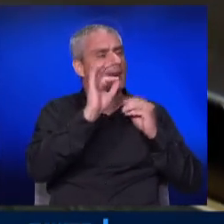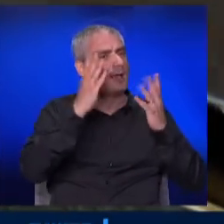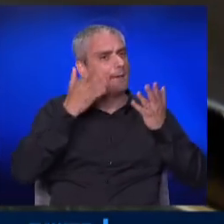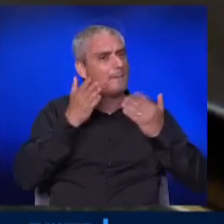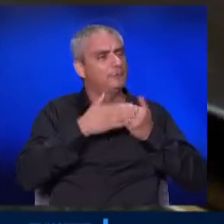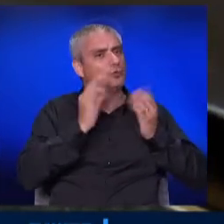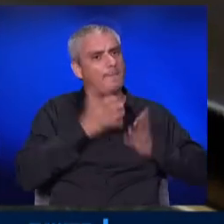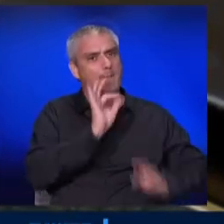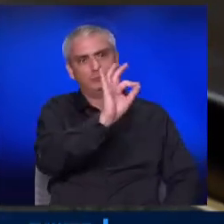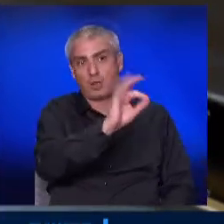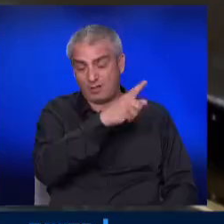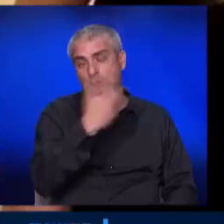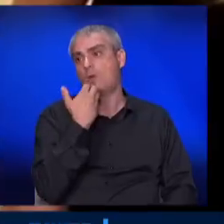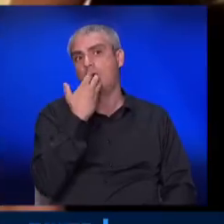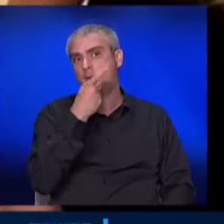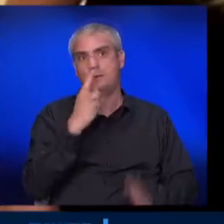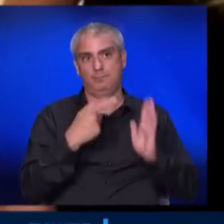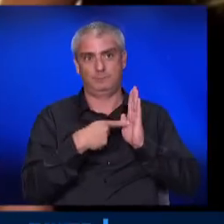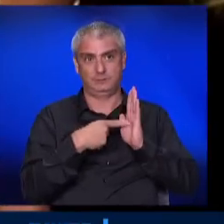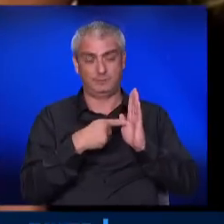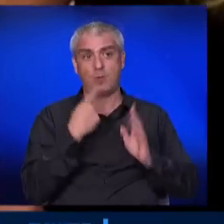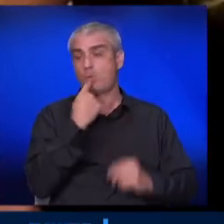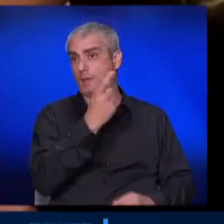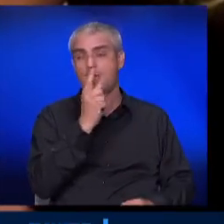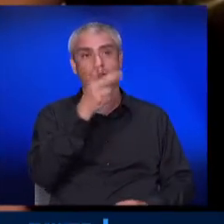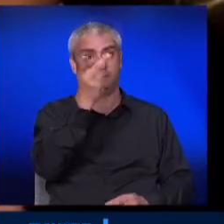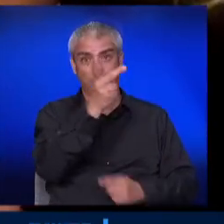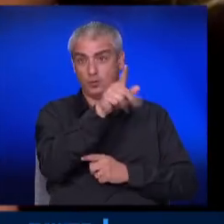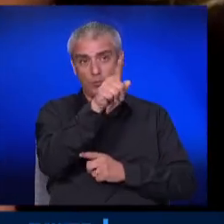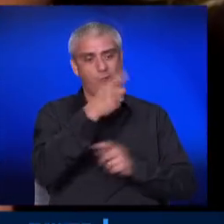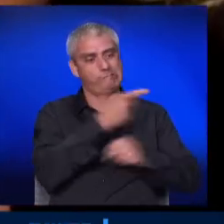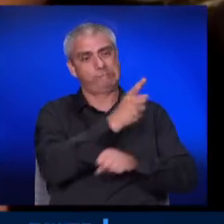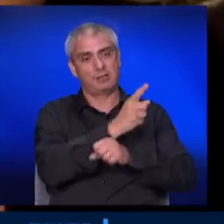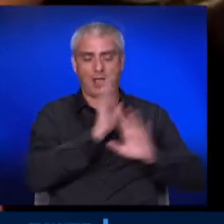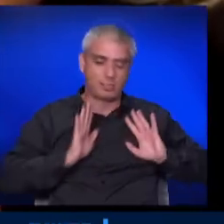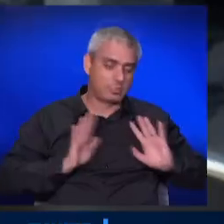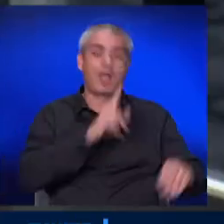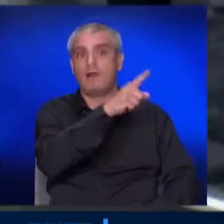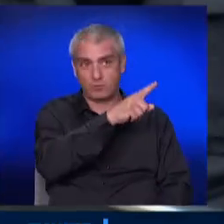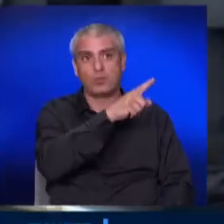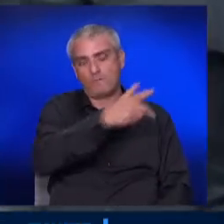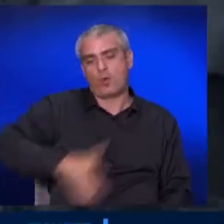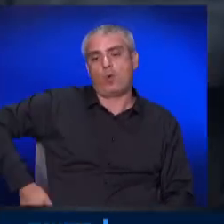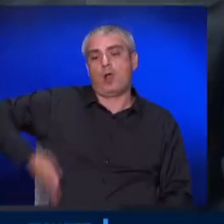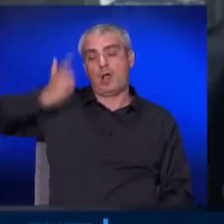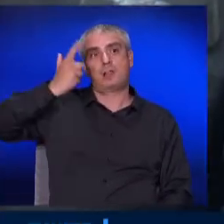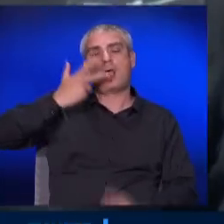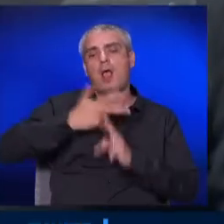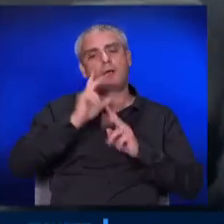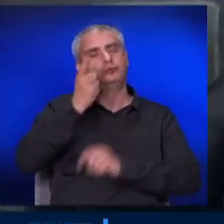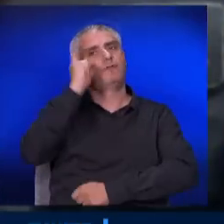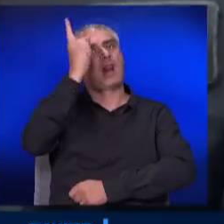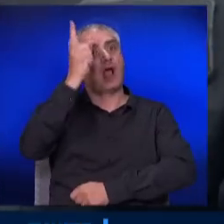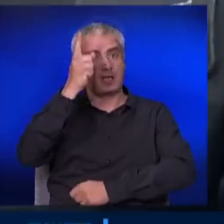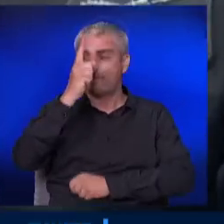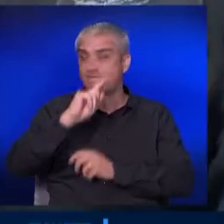החשוד הציג במשטרה את גרסתו לאירוע. לדבריו, המנוח הוא זה שהתגרה ודחף אותו, והוא הוציא את אקדחו רק כדי לאיים עליו,